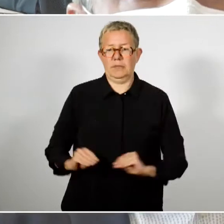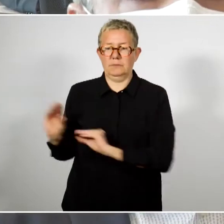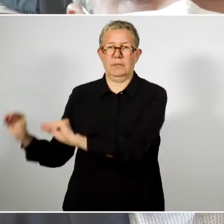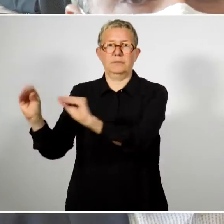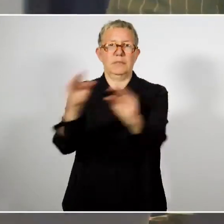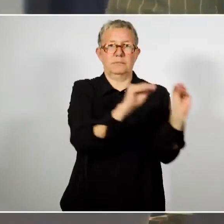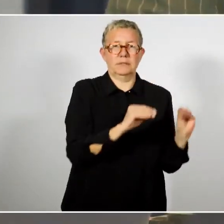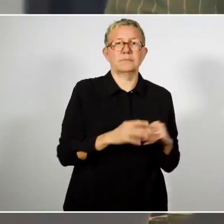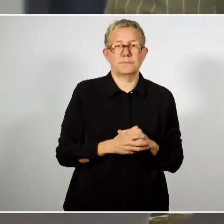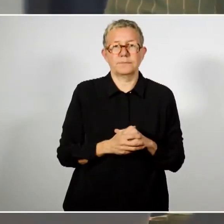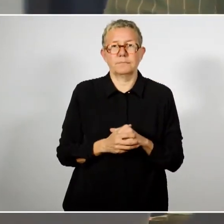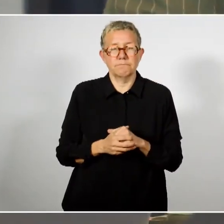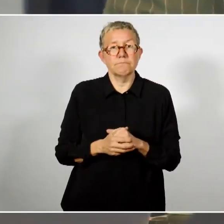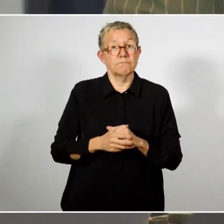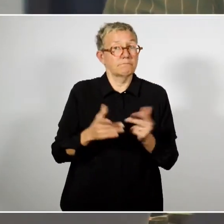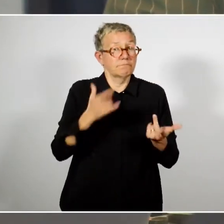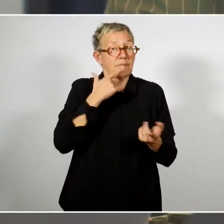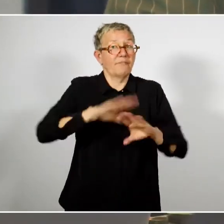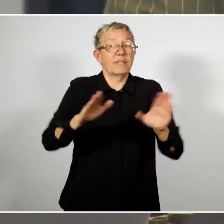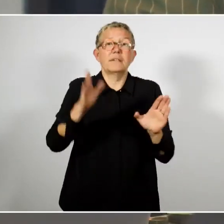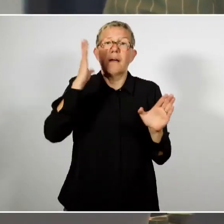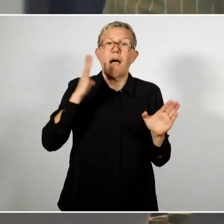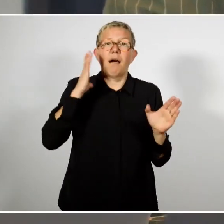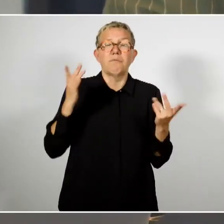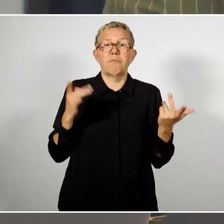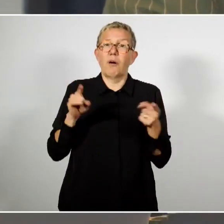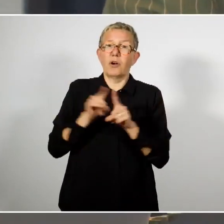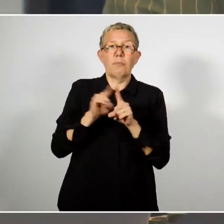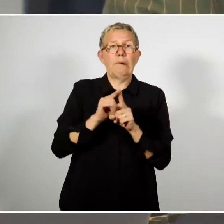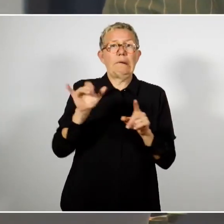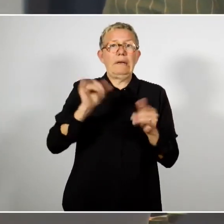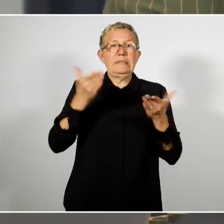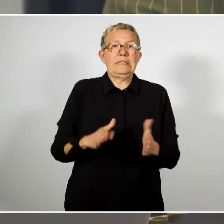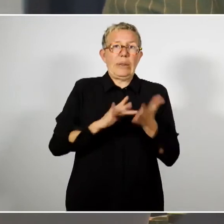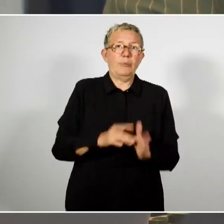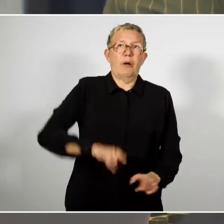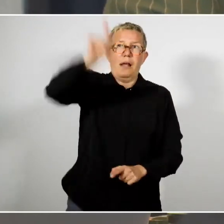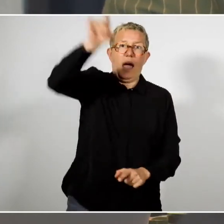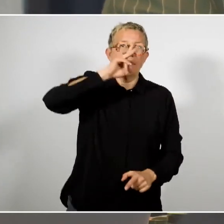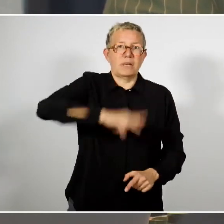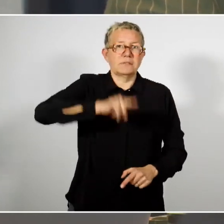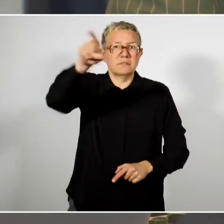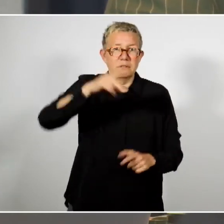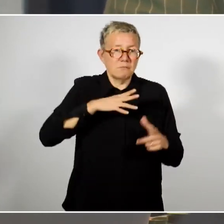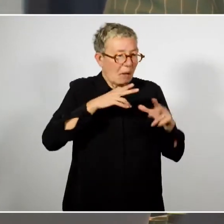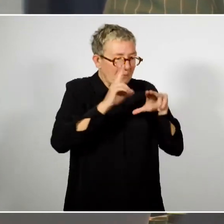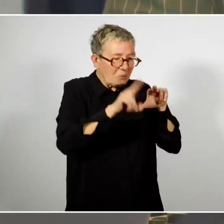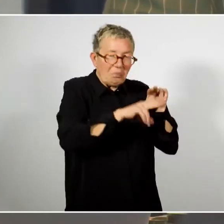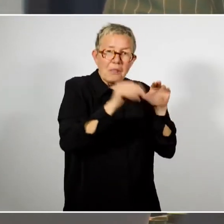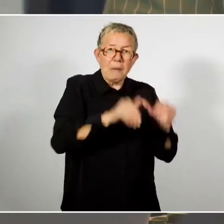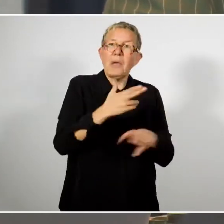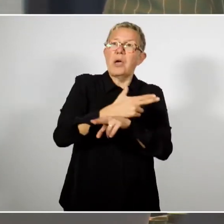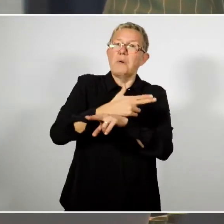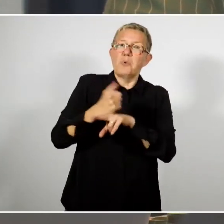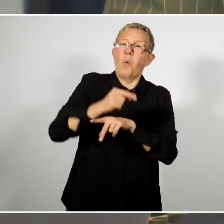communautaire. Fini le temps où on peut avoir l'impression que tous décident, y compris de la réparation du moindre trou dans le trottoir, depuis un bureau du